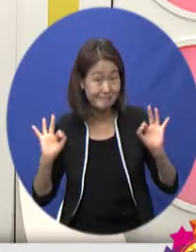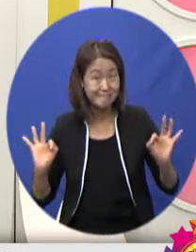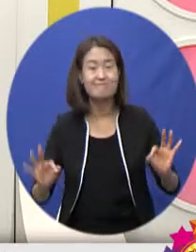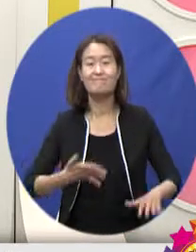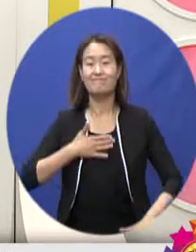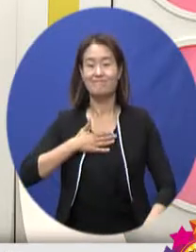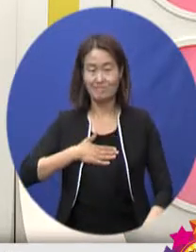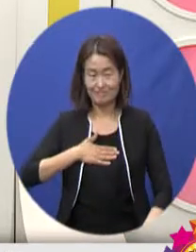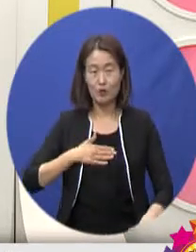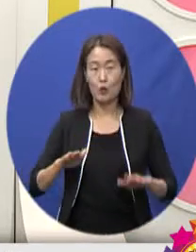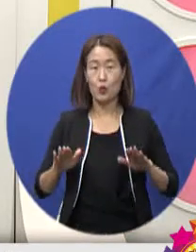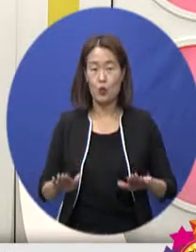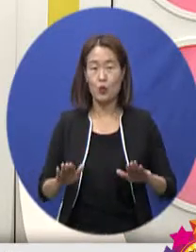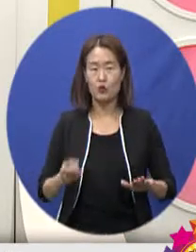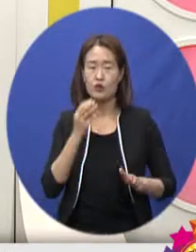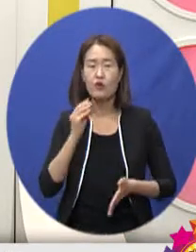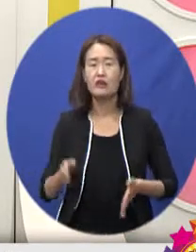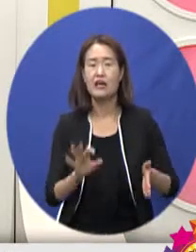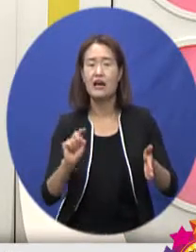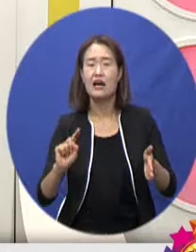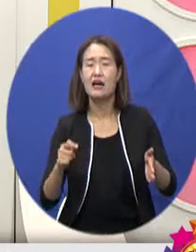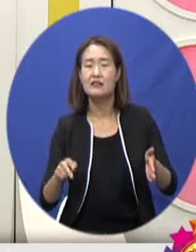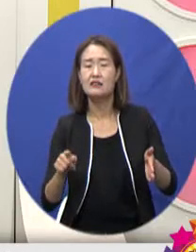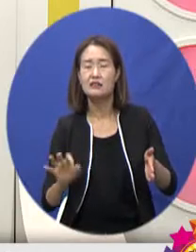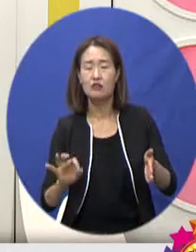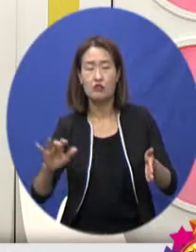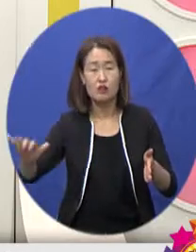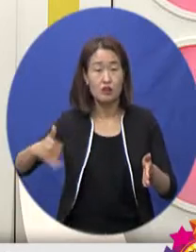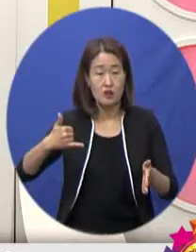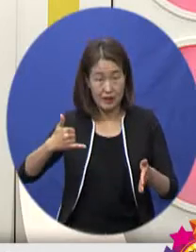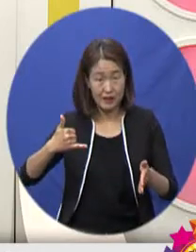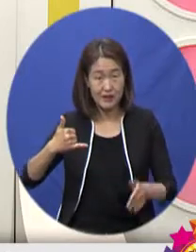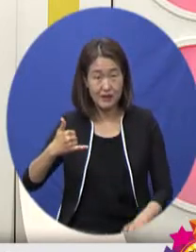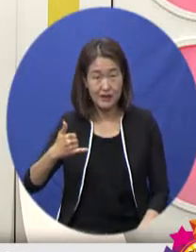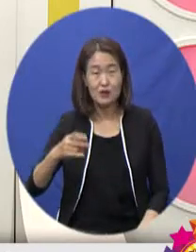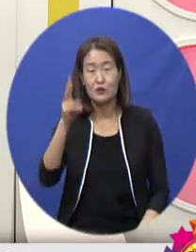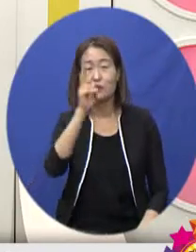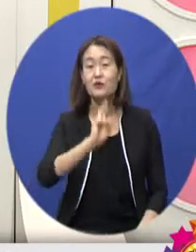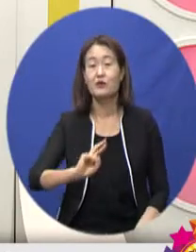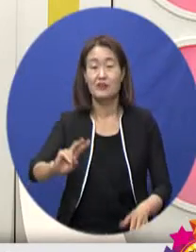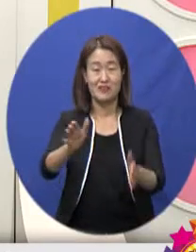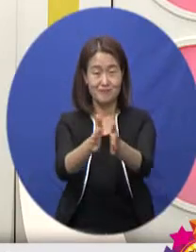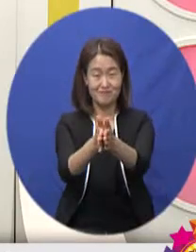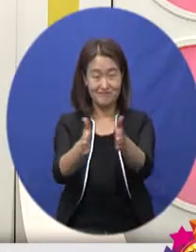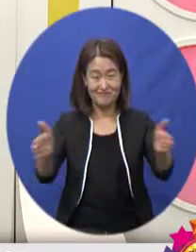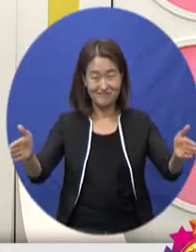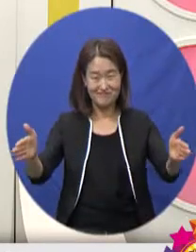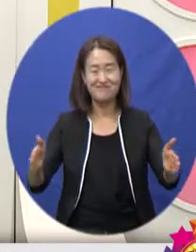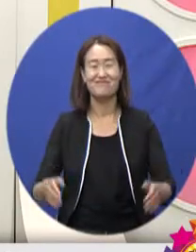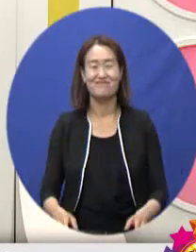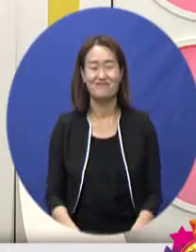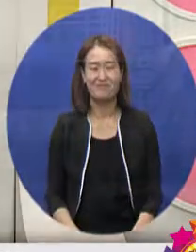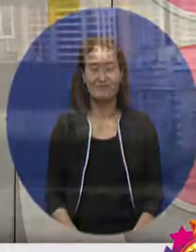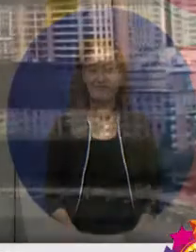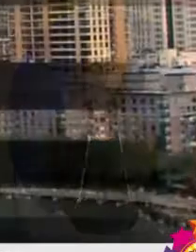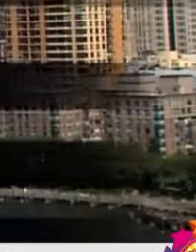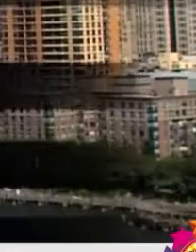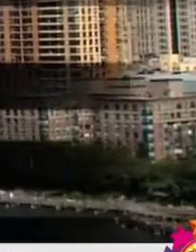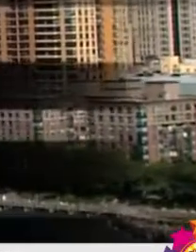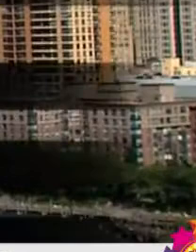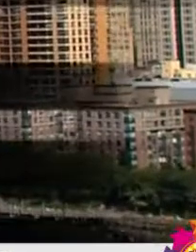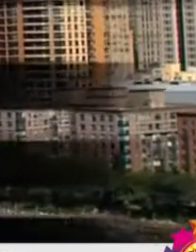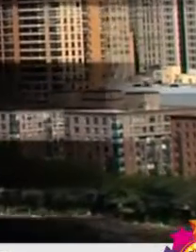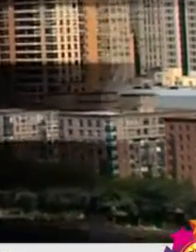예. 네, 오늘 경기 안성시에서 전화 주신 양원석 아버님이 불러주십니다. 흑산도 아가씨.